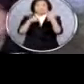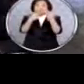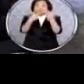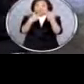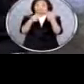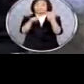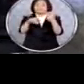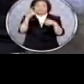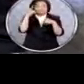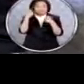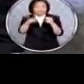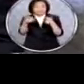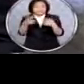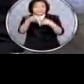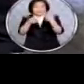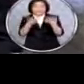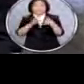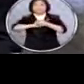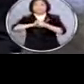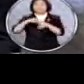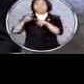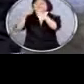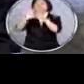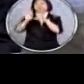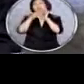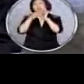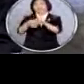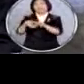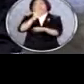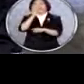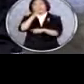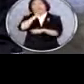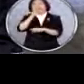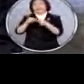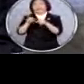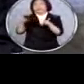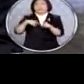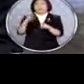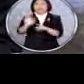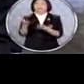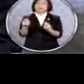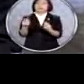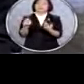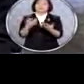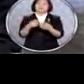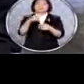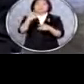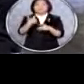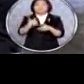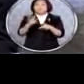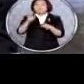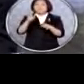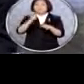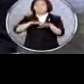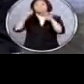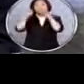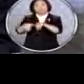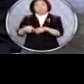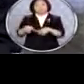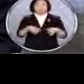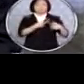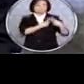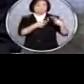议共创双赢最好的办法。如果你不承认它，两岸关系会陷入不确定的状态，甚至于会倒退。蔡主席